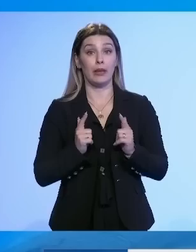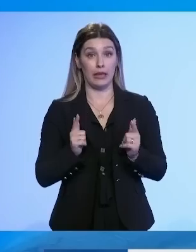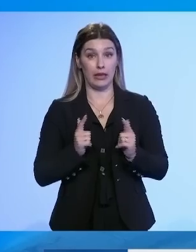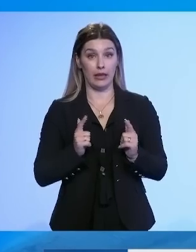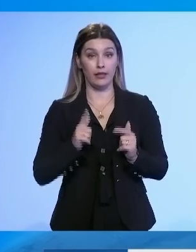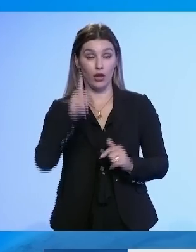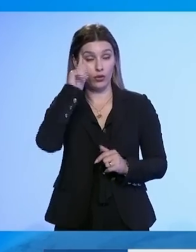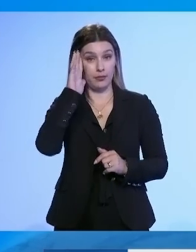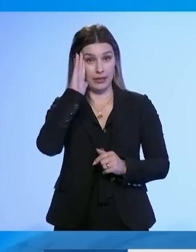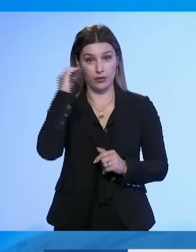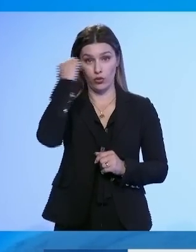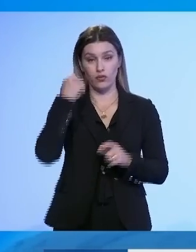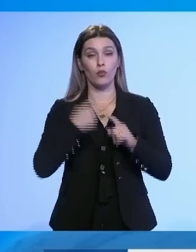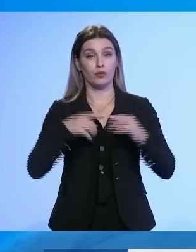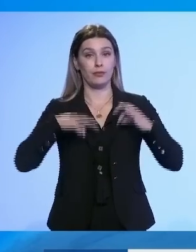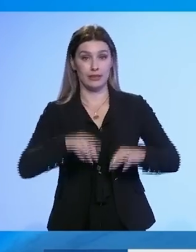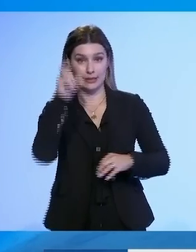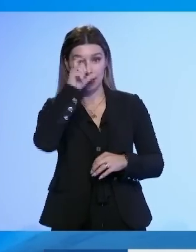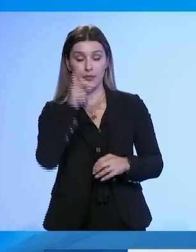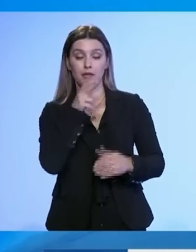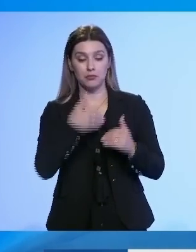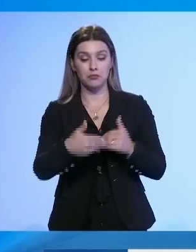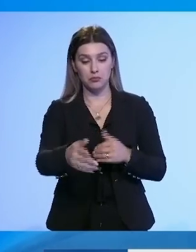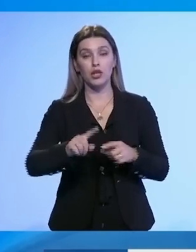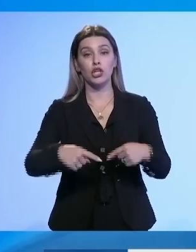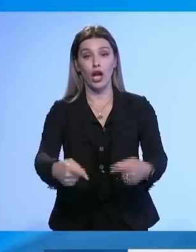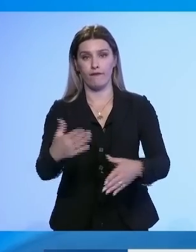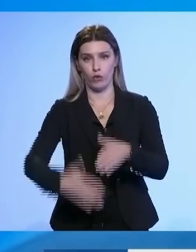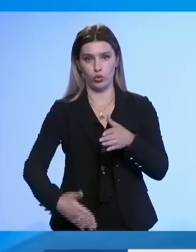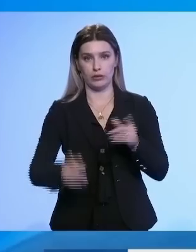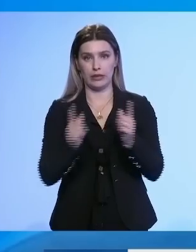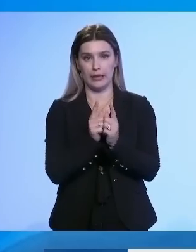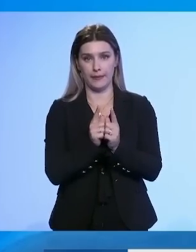Kurti dhe prezidentit serb Aleksandar Vučić të mbahet në fund të kësaj jave.